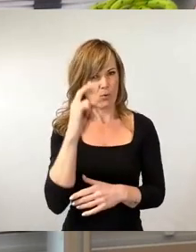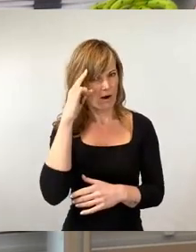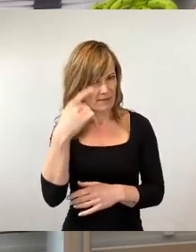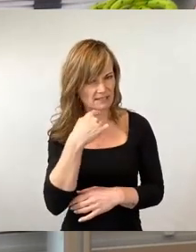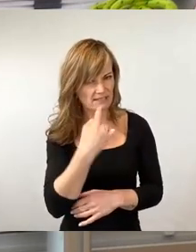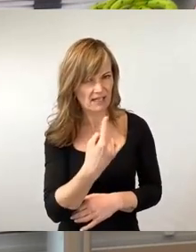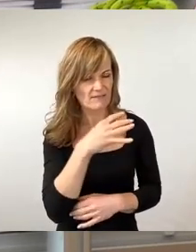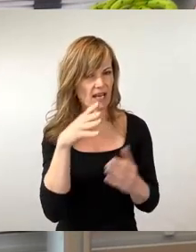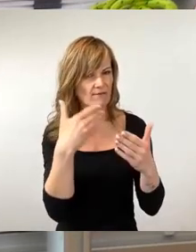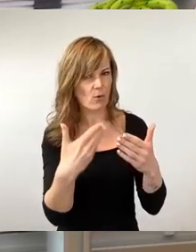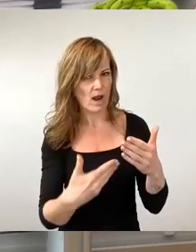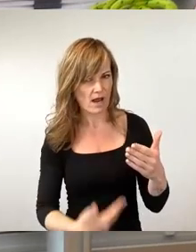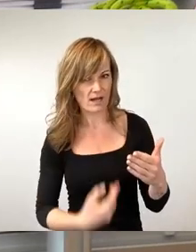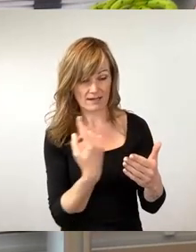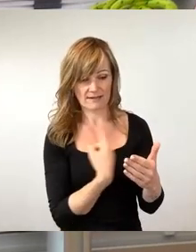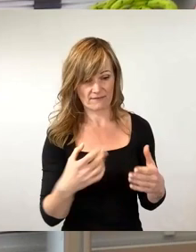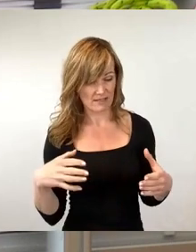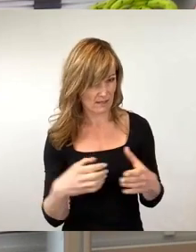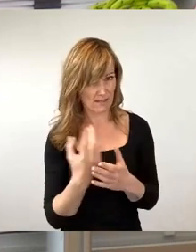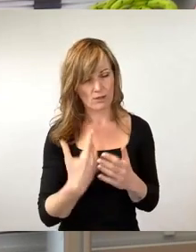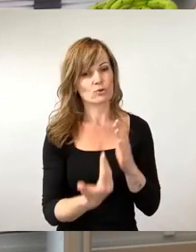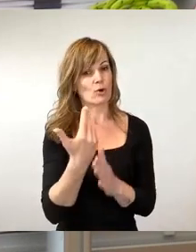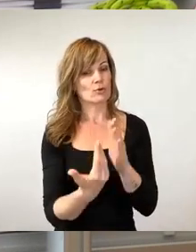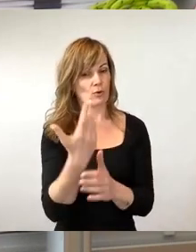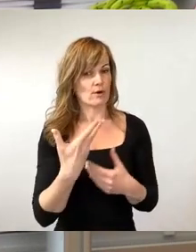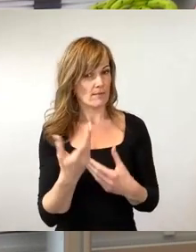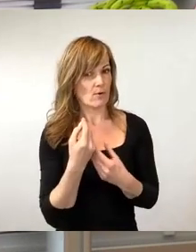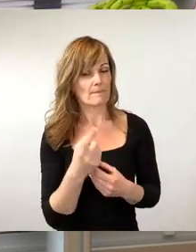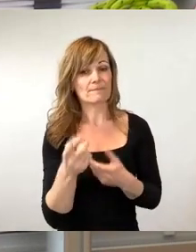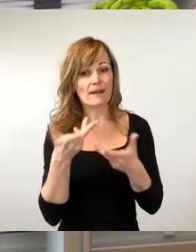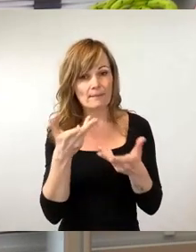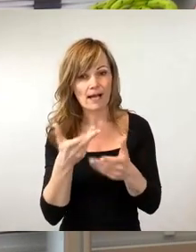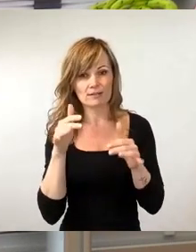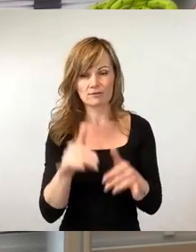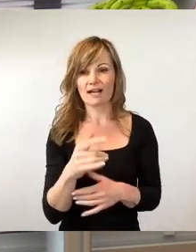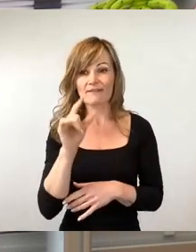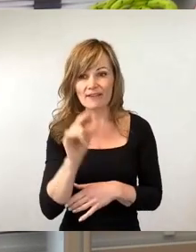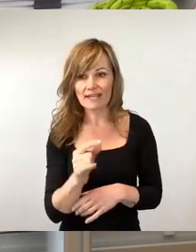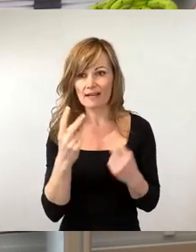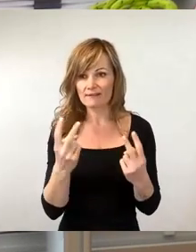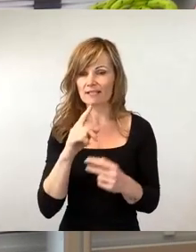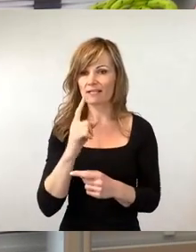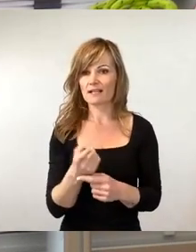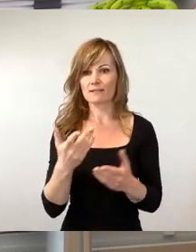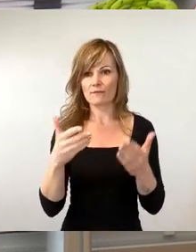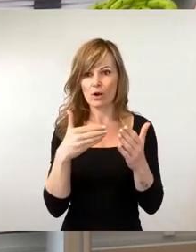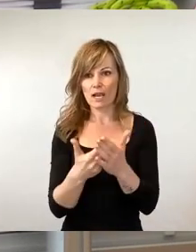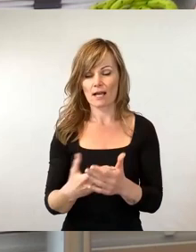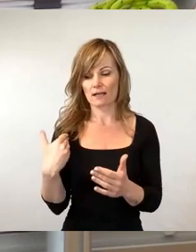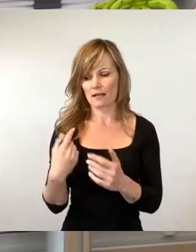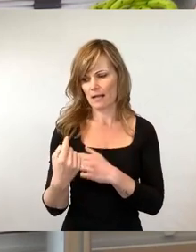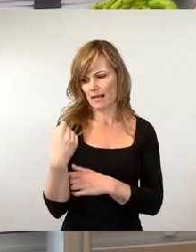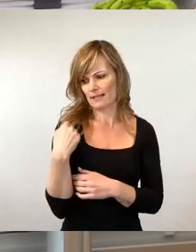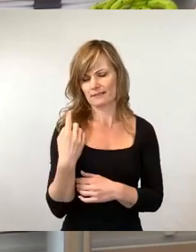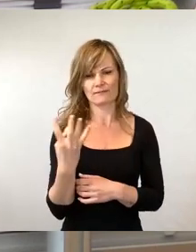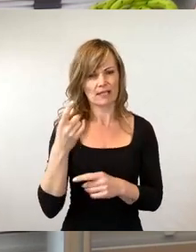wir immer ja auch noch neue bekommen und immer noch in der Beratung haben, irgendwie weniger wichtig wären als die Vorlagen, die wir in den vergangenen 4,5 Jahren